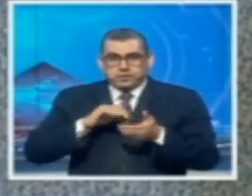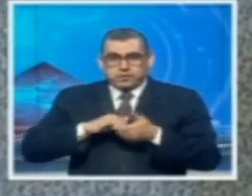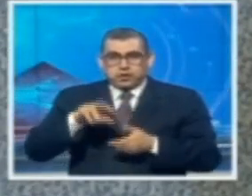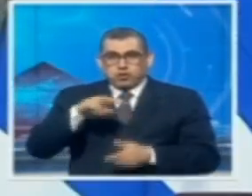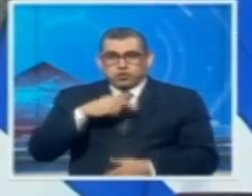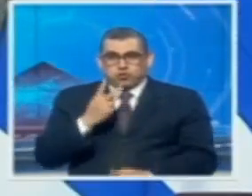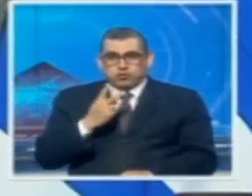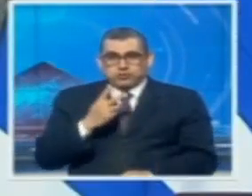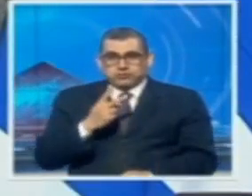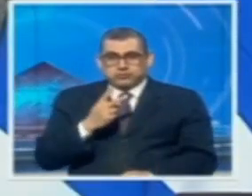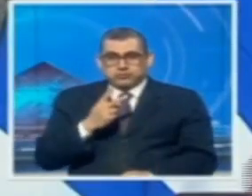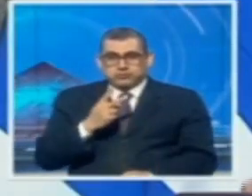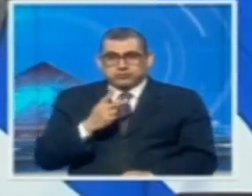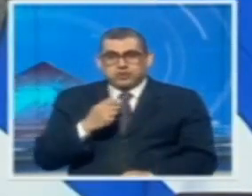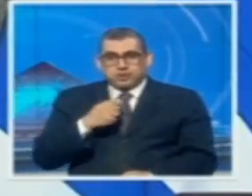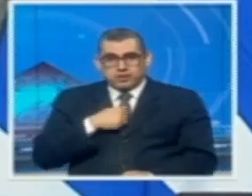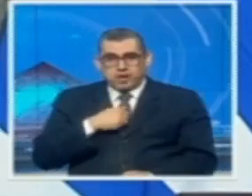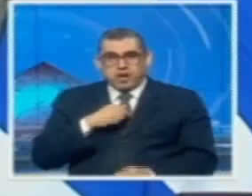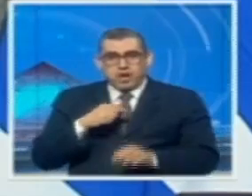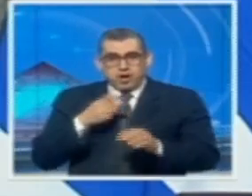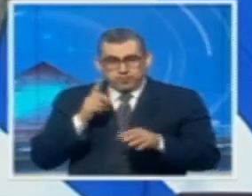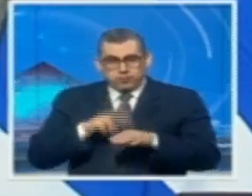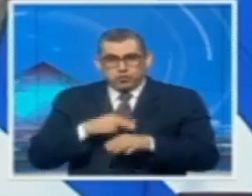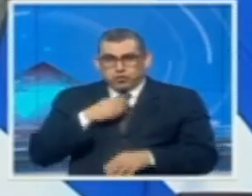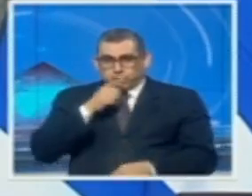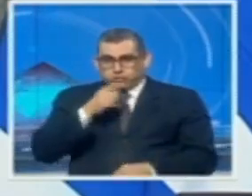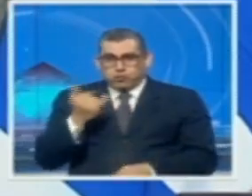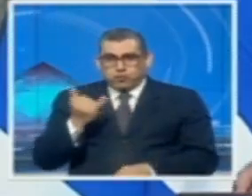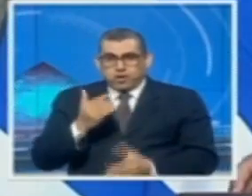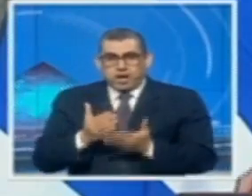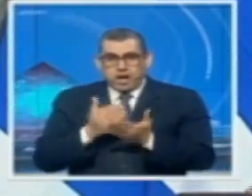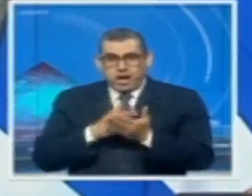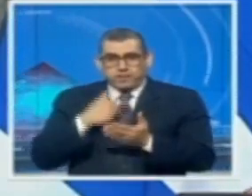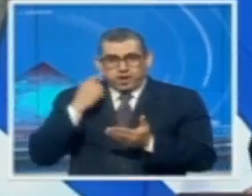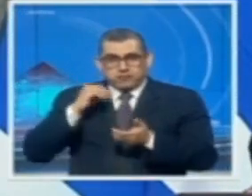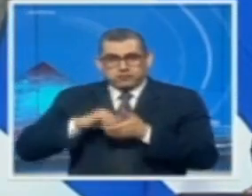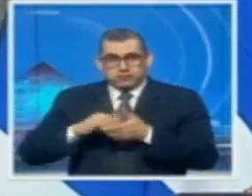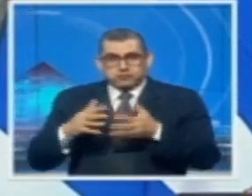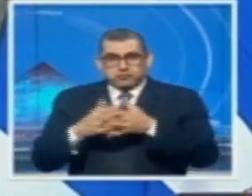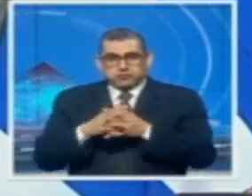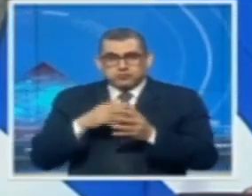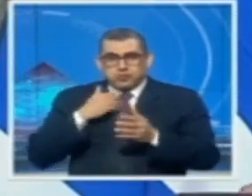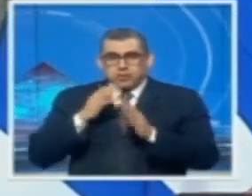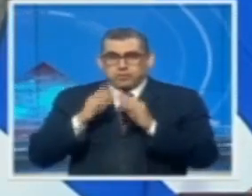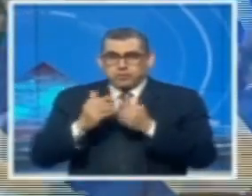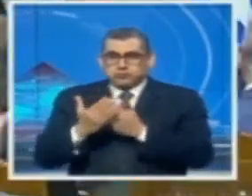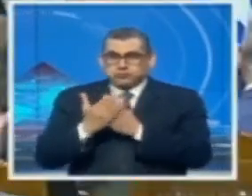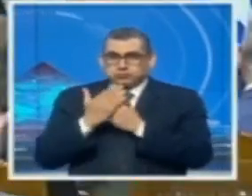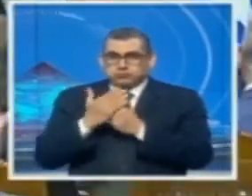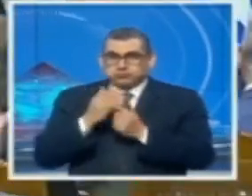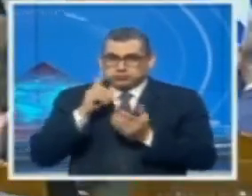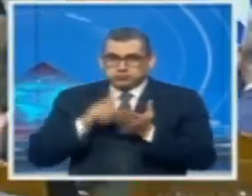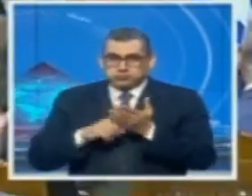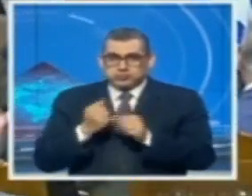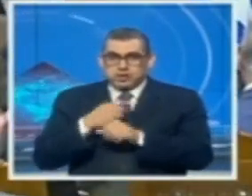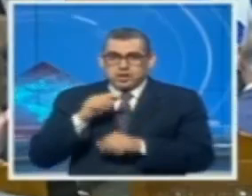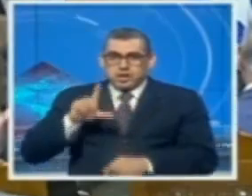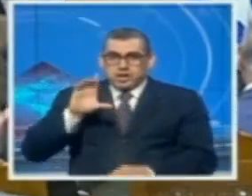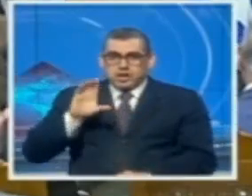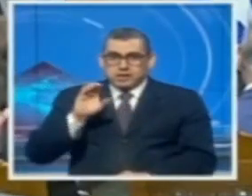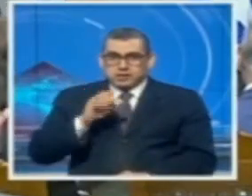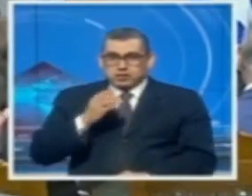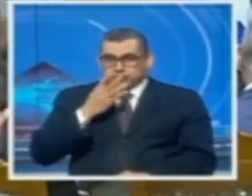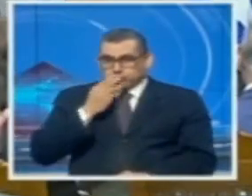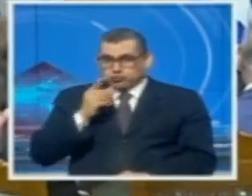البلدين. نحن أيضا نقدر الدعم الذي يقدمه مصر بقيادة الرئيس